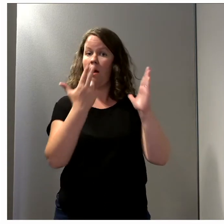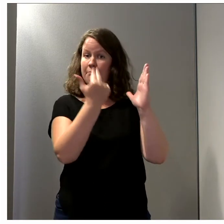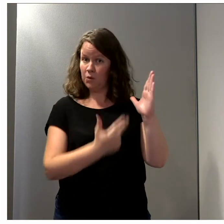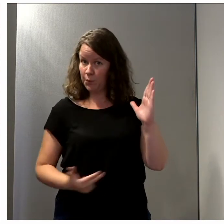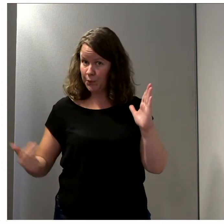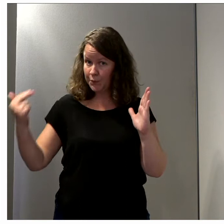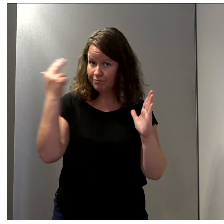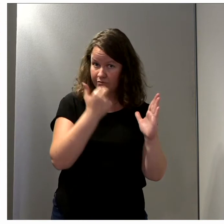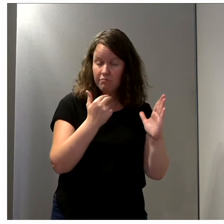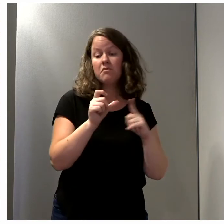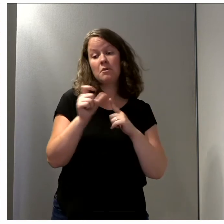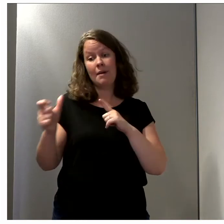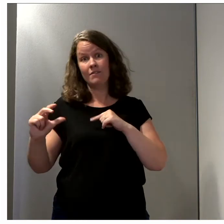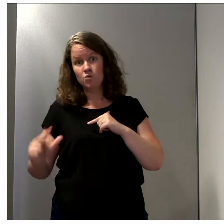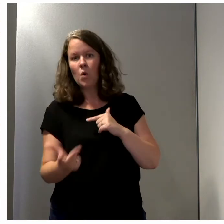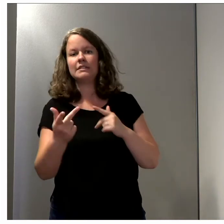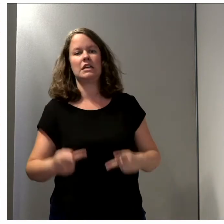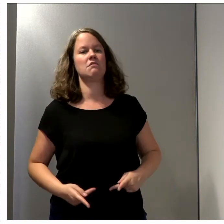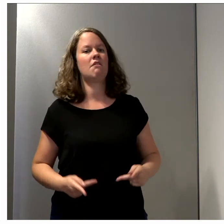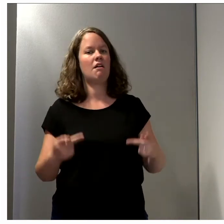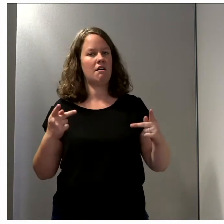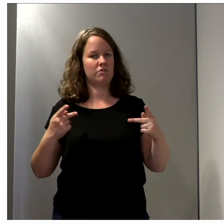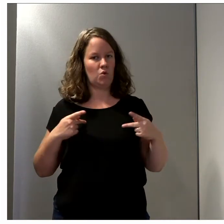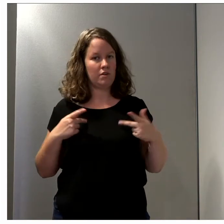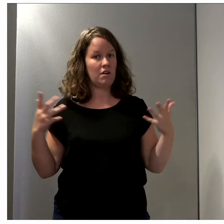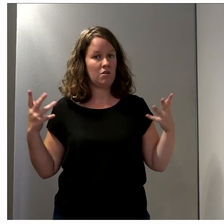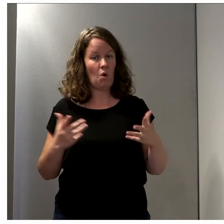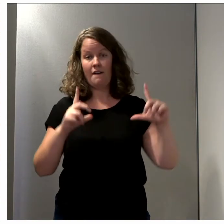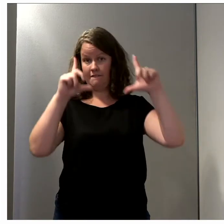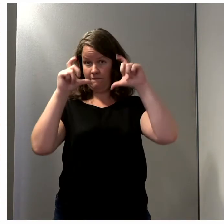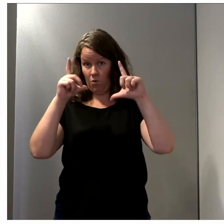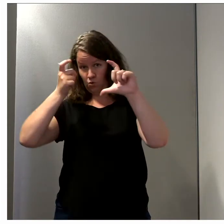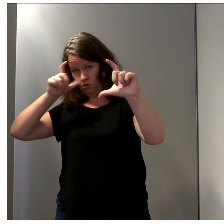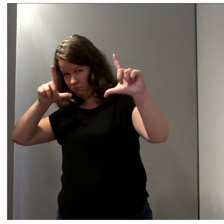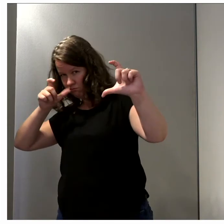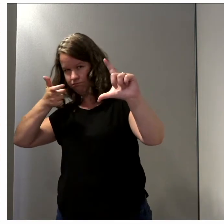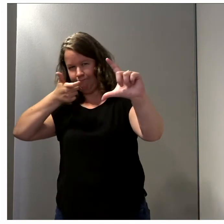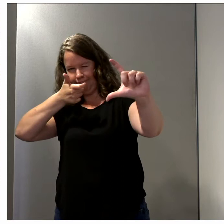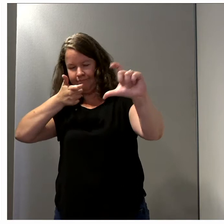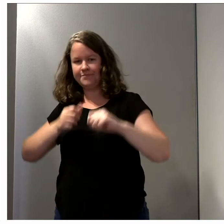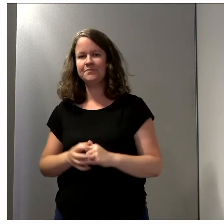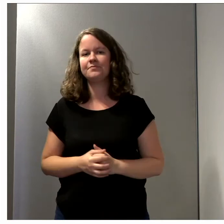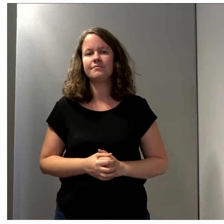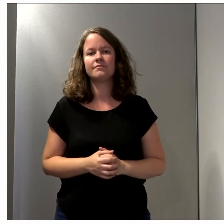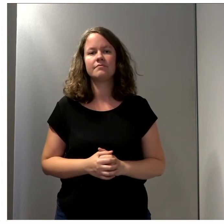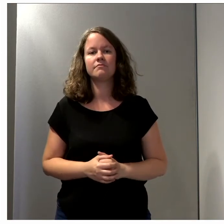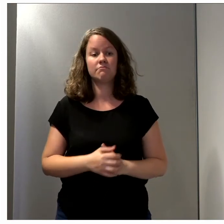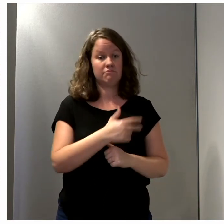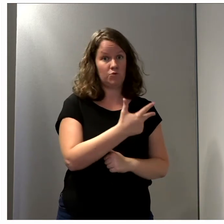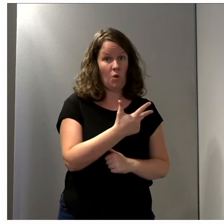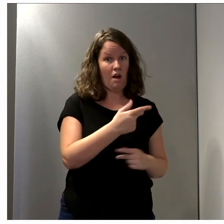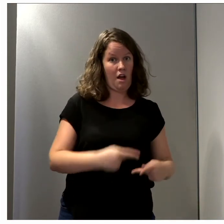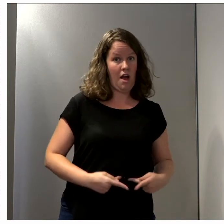un atelier, et un troisième atelier, un atelier de photographie. Ces 3 ateliers, et on y